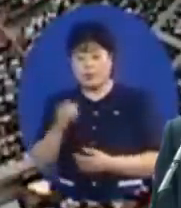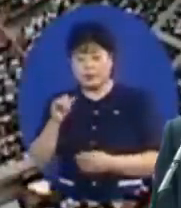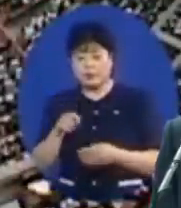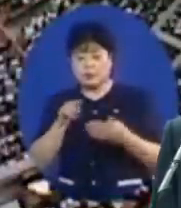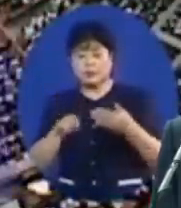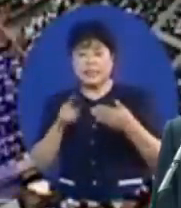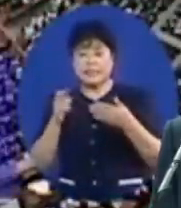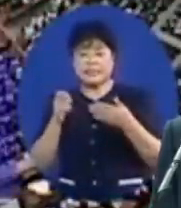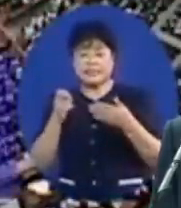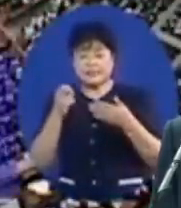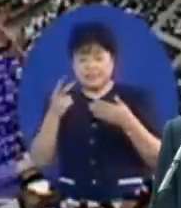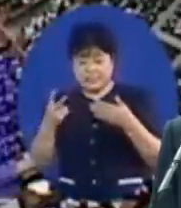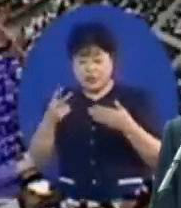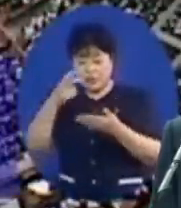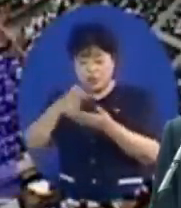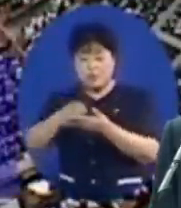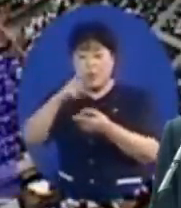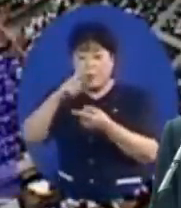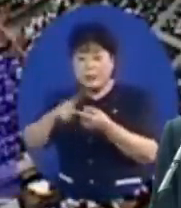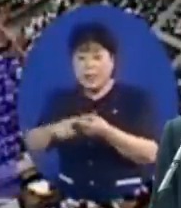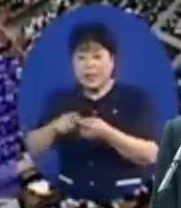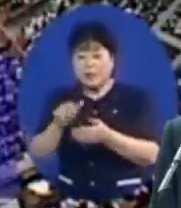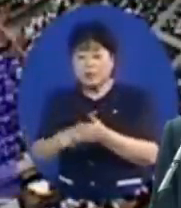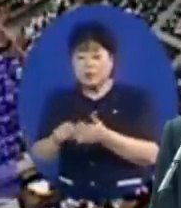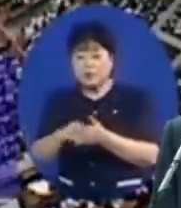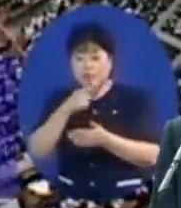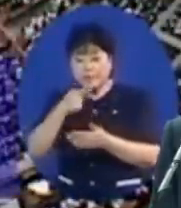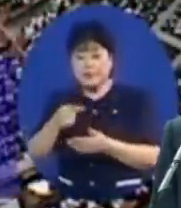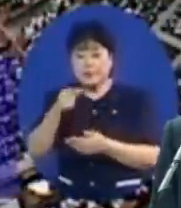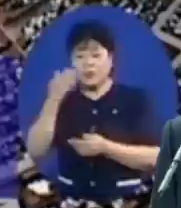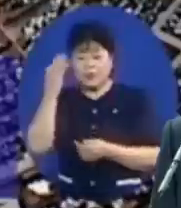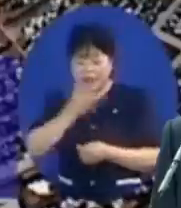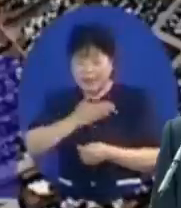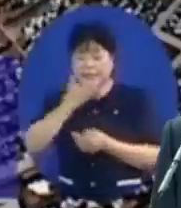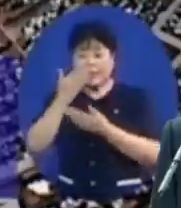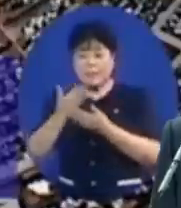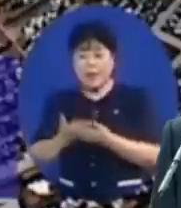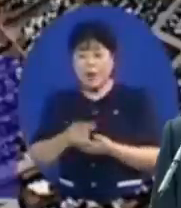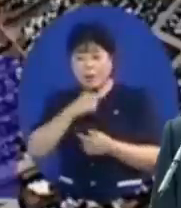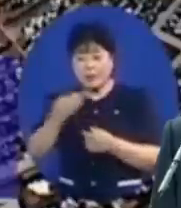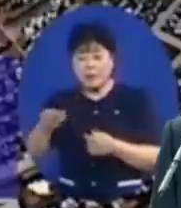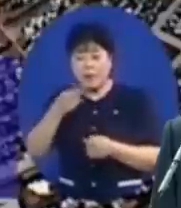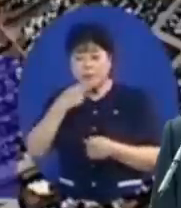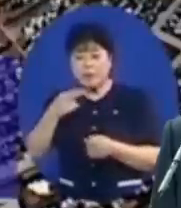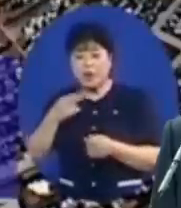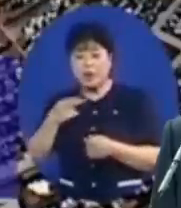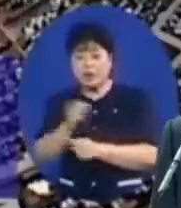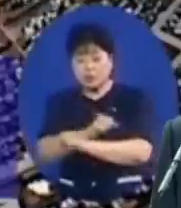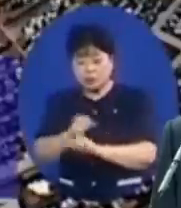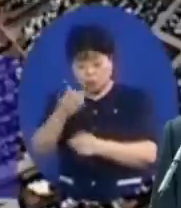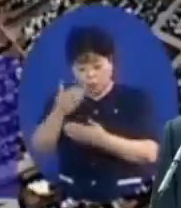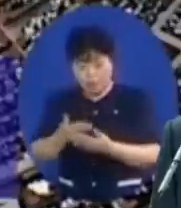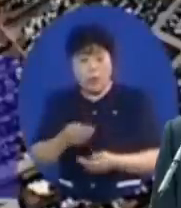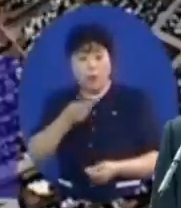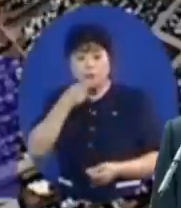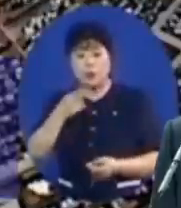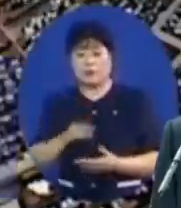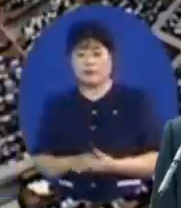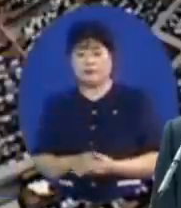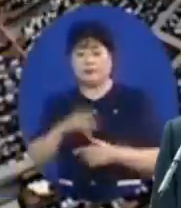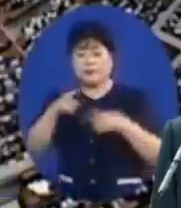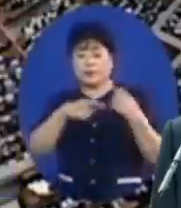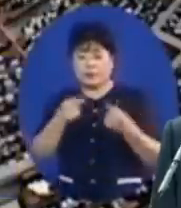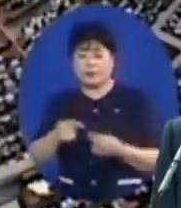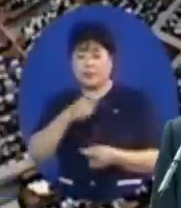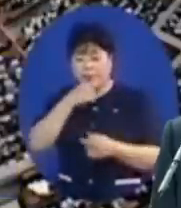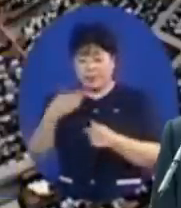9장 22절에 율법을 따라 그의 모든 물건이 피로서 정결하게 되다니 피 흘림이 없은즉 사함이 없느니라. 한번 따라